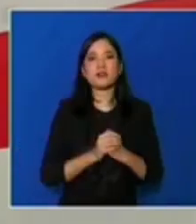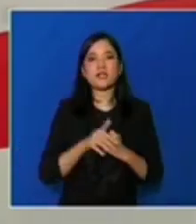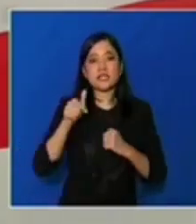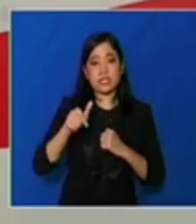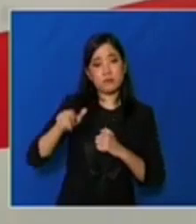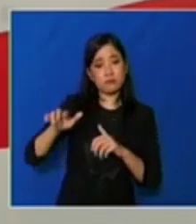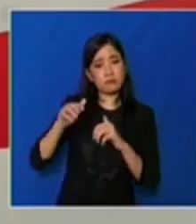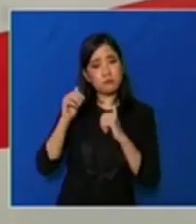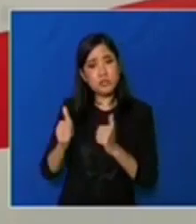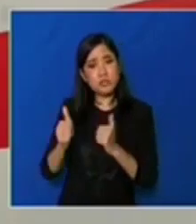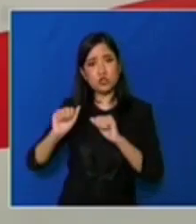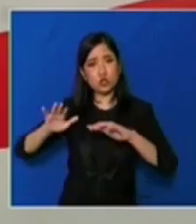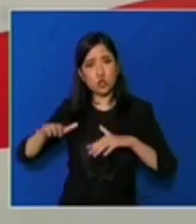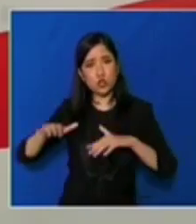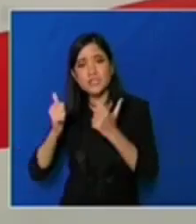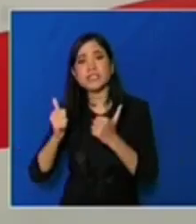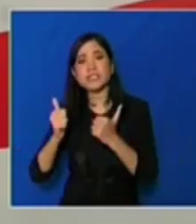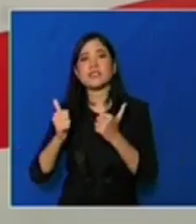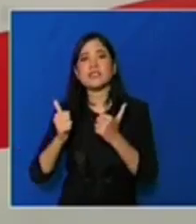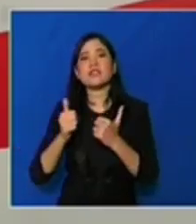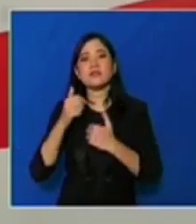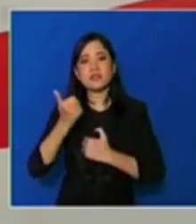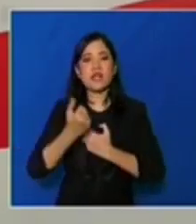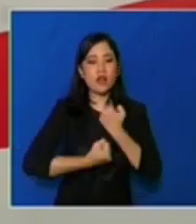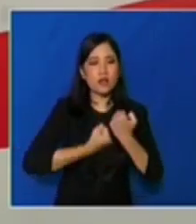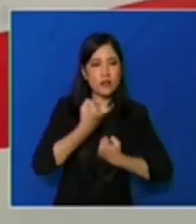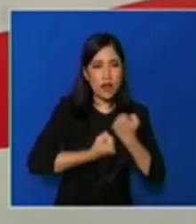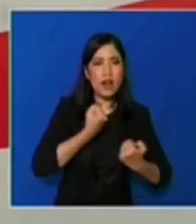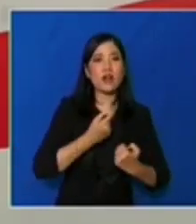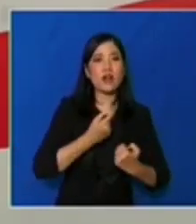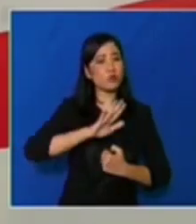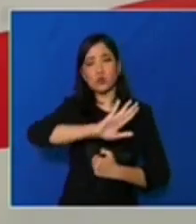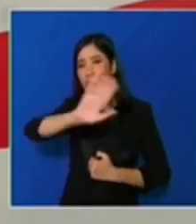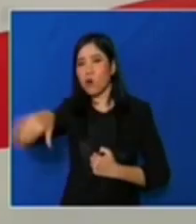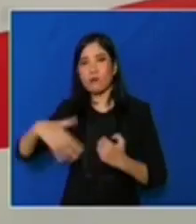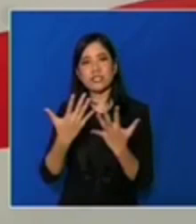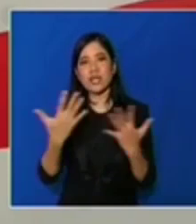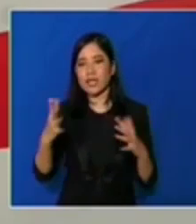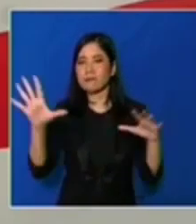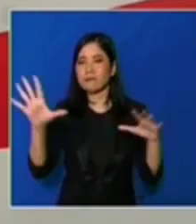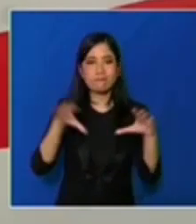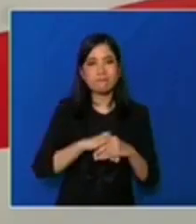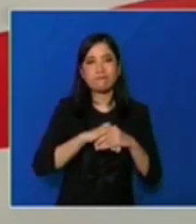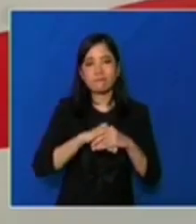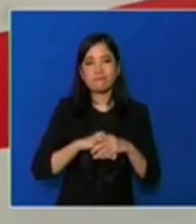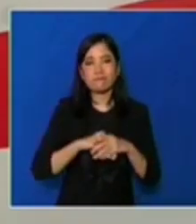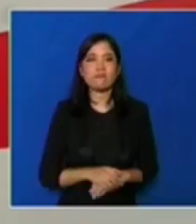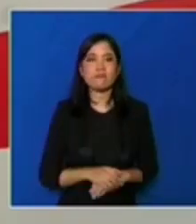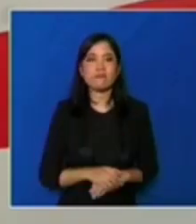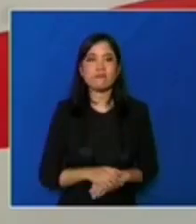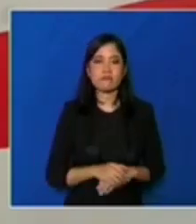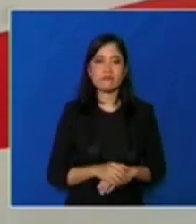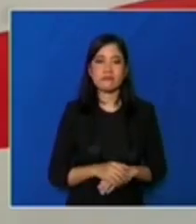kegiatan ini adalah bisa dilaksanakan manakala partisipasi seluruh masyarakat bisa berjalan dengan baik dan